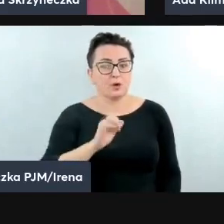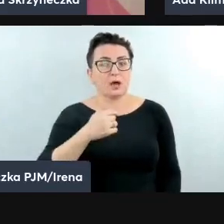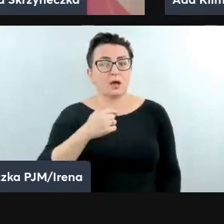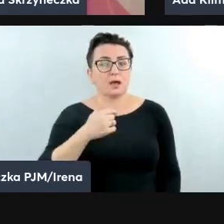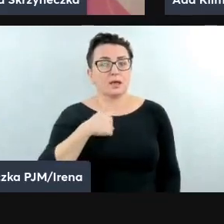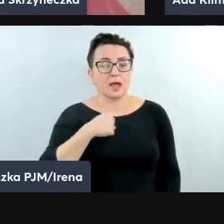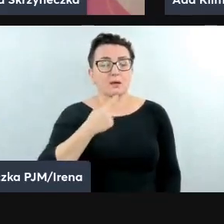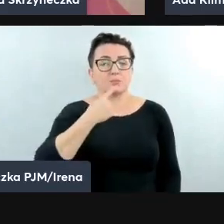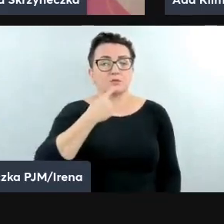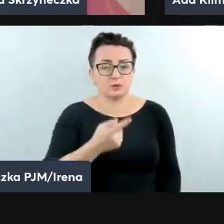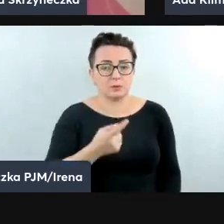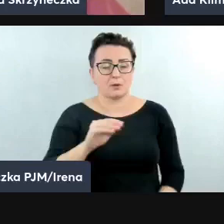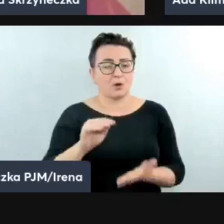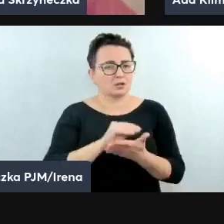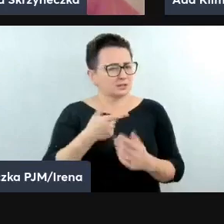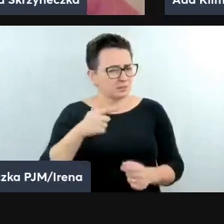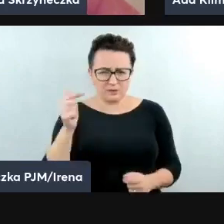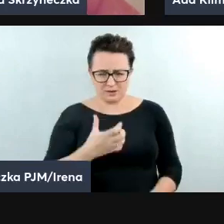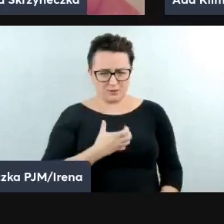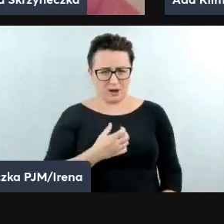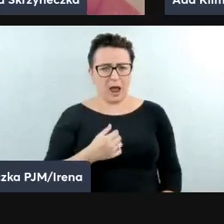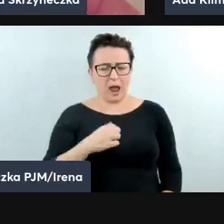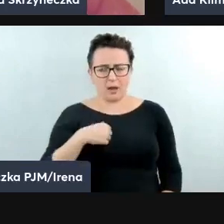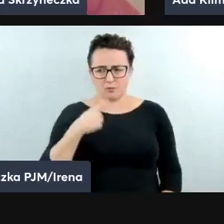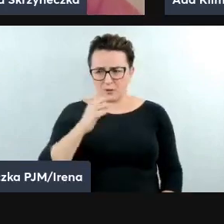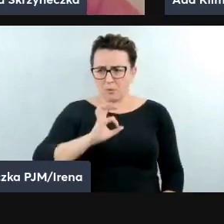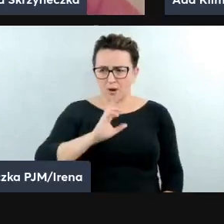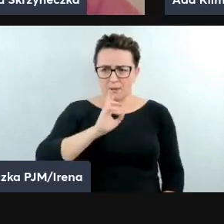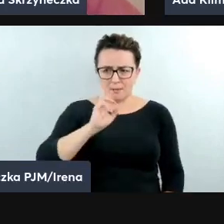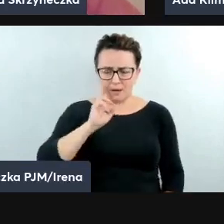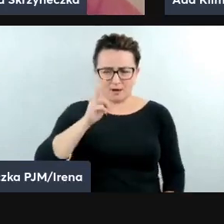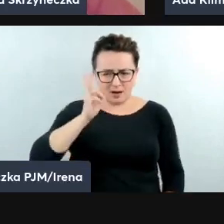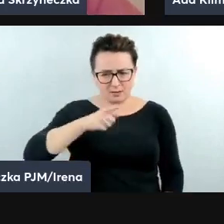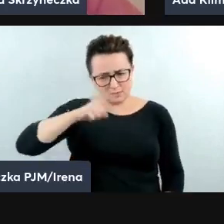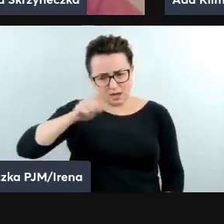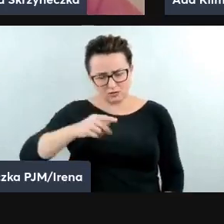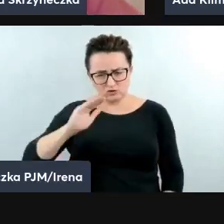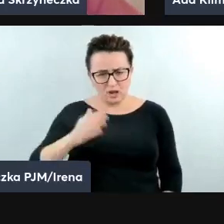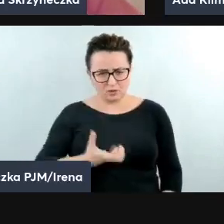razie jej powie, że ona ma iść do lekarza, że usłyszał, że tak nie musi być i nie powinno być. Więc że tutaj